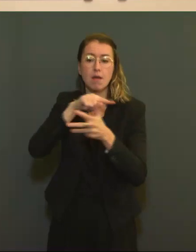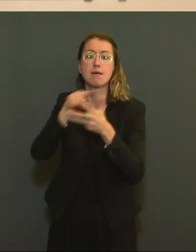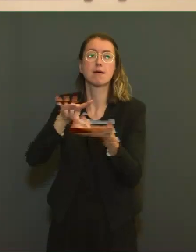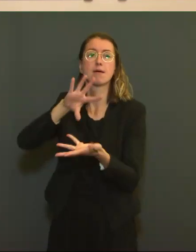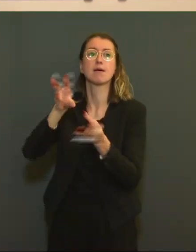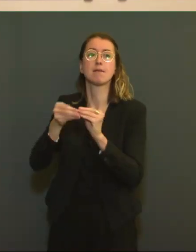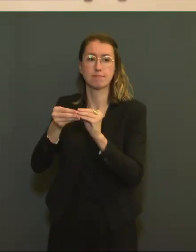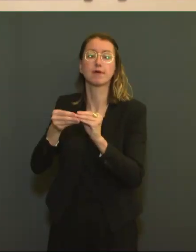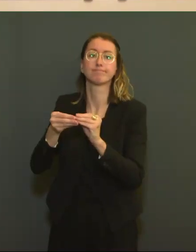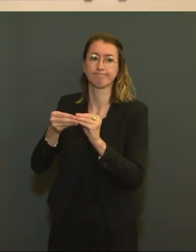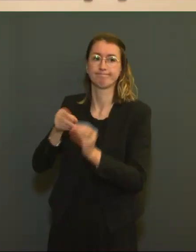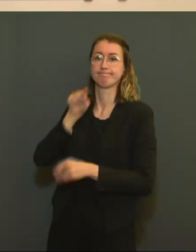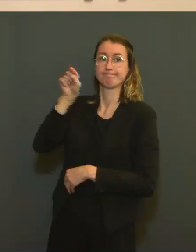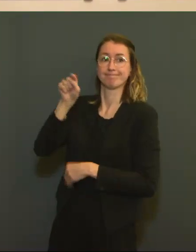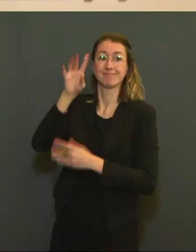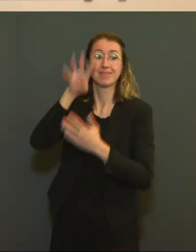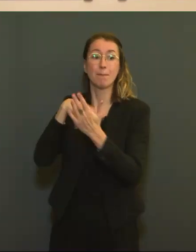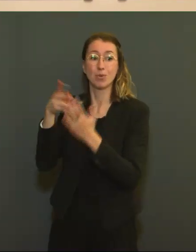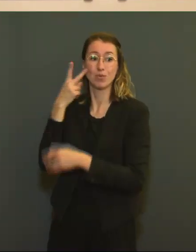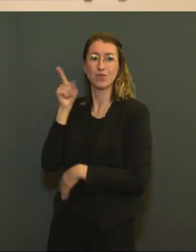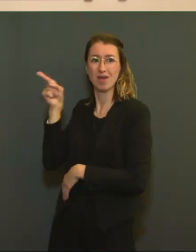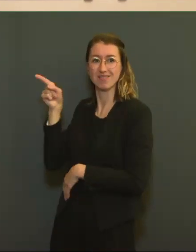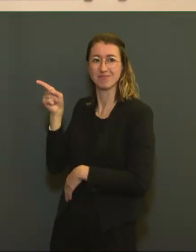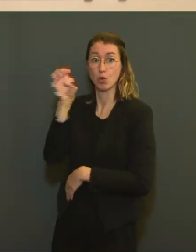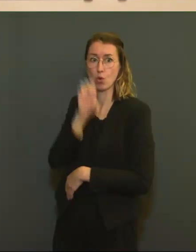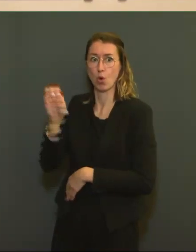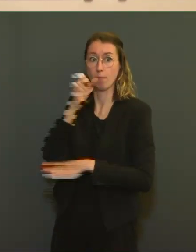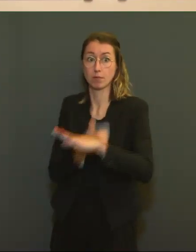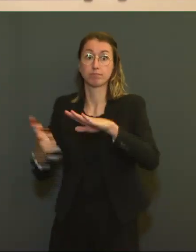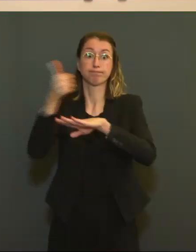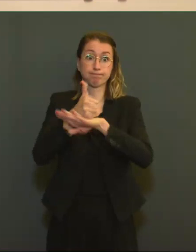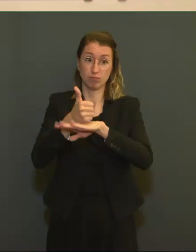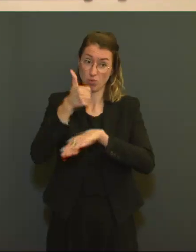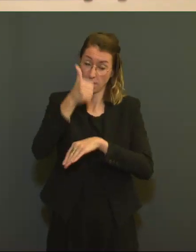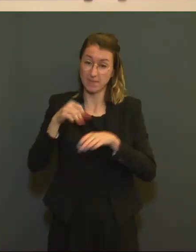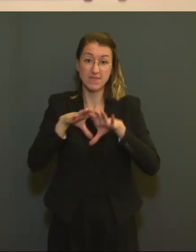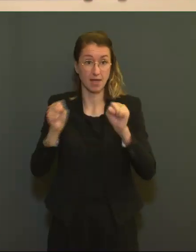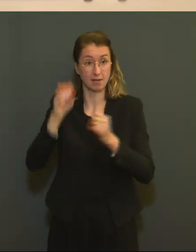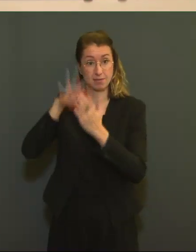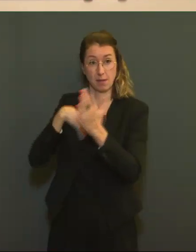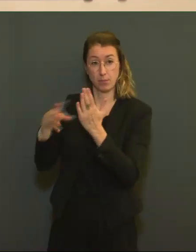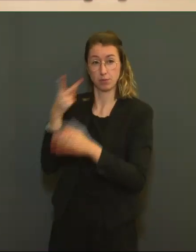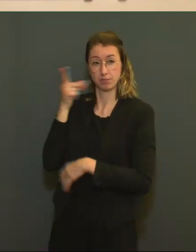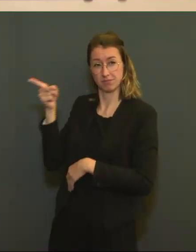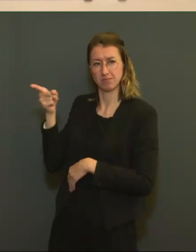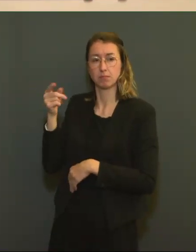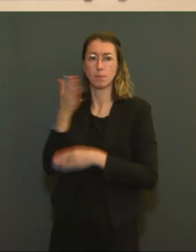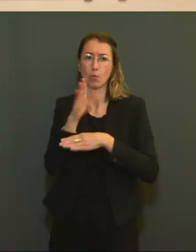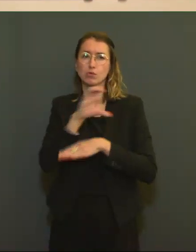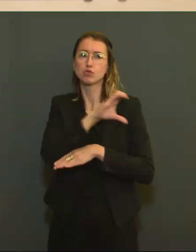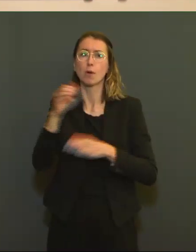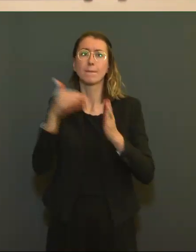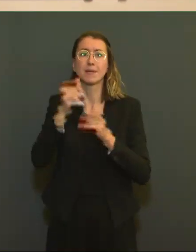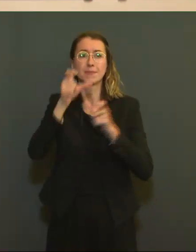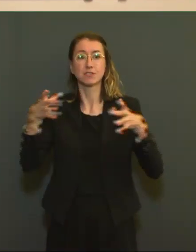niveau d'instances européennes et qui vous montre le nombre d'infections pour 100 000 habitants au cours des 14